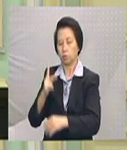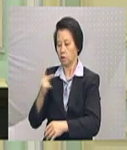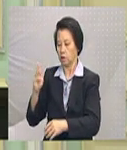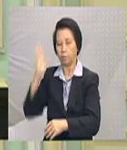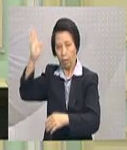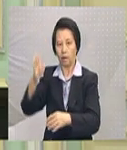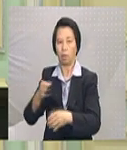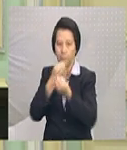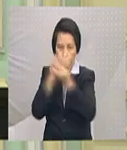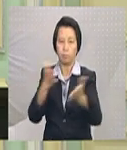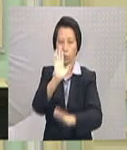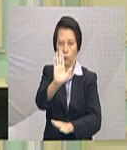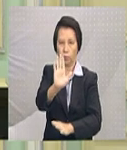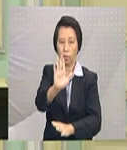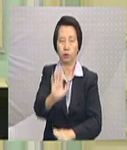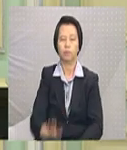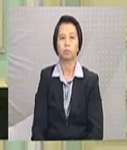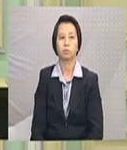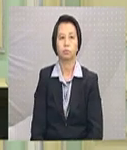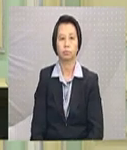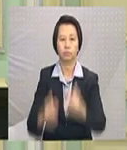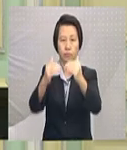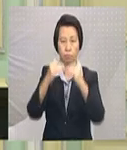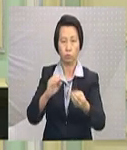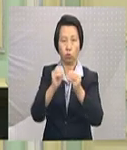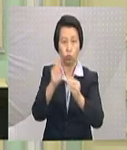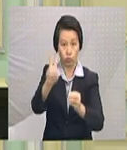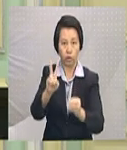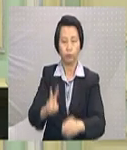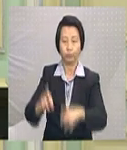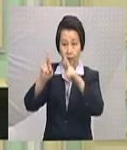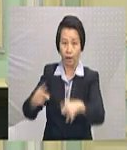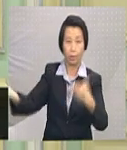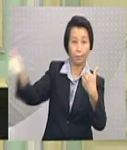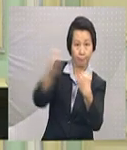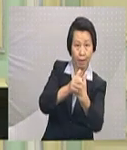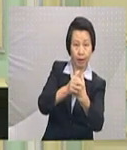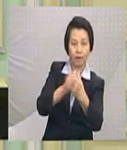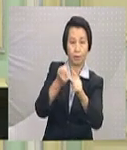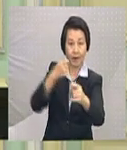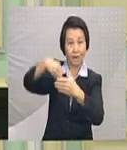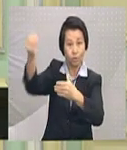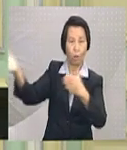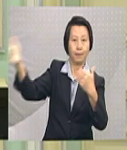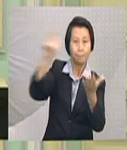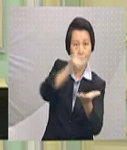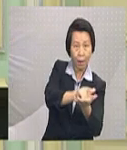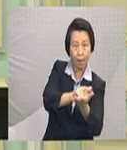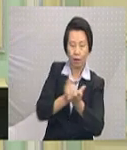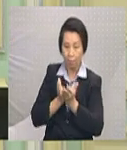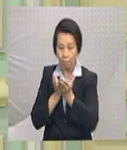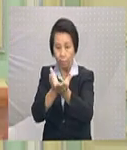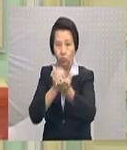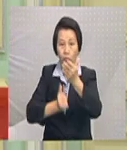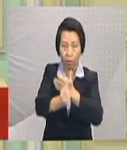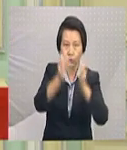Kesihatan. Dari segi rakyat yang balik ke luar negara, seperti saya sebutkan tadi, bahawa apabila sampai saja mereka ke pintu